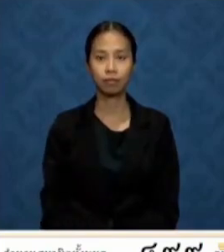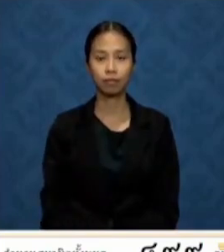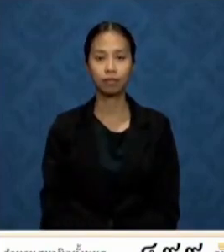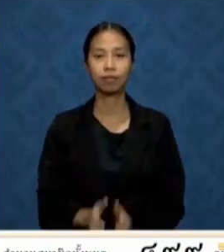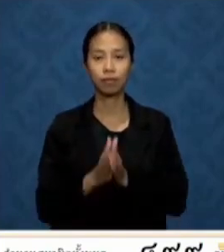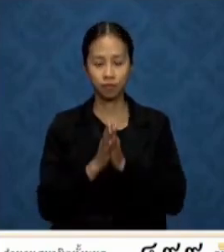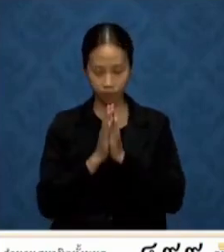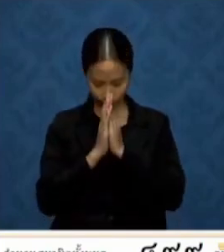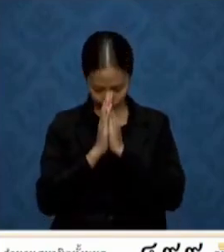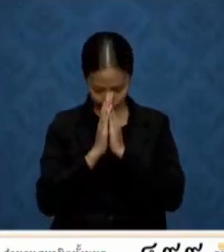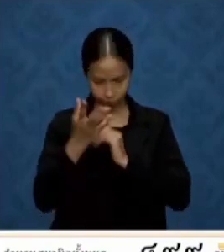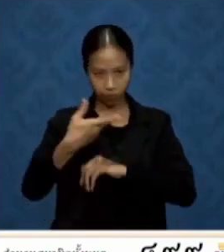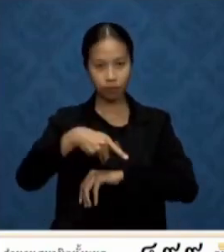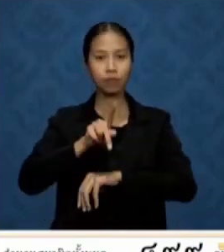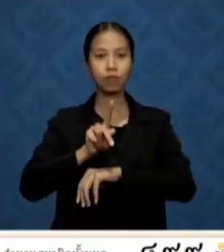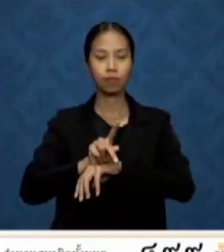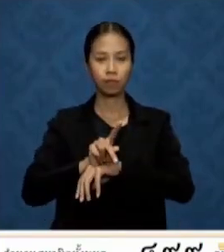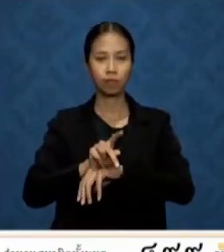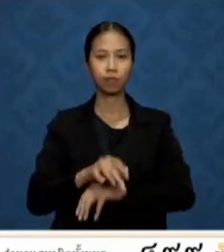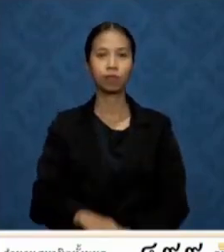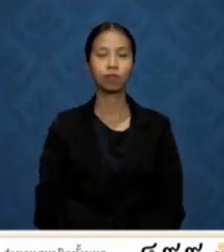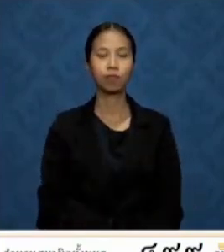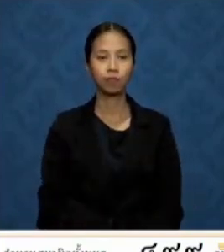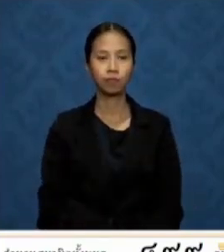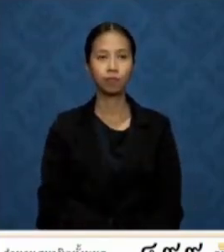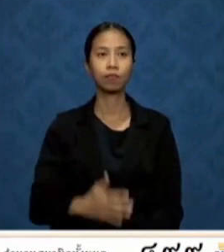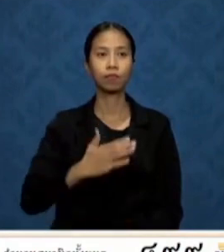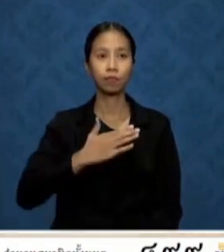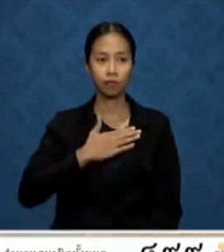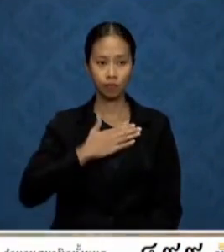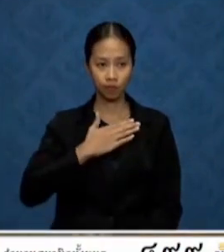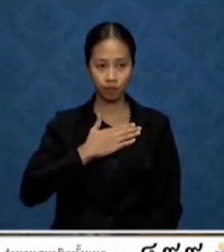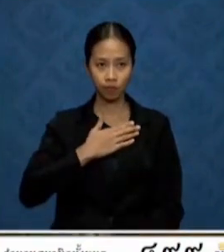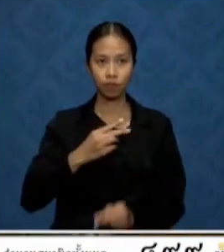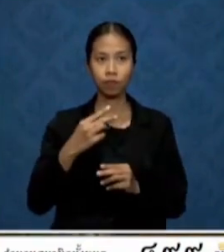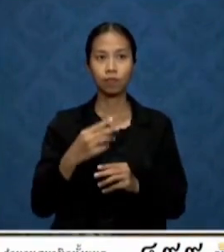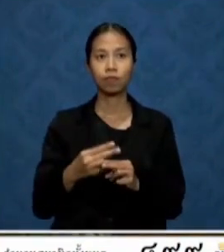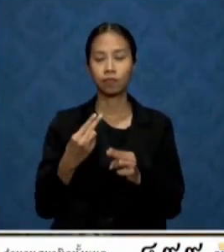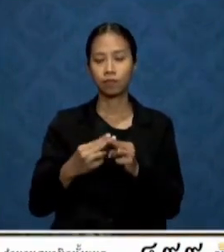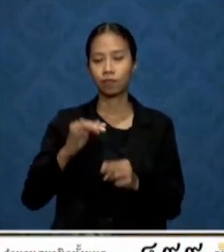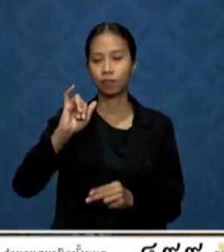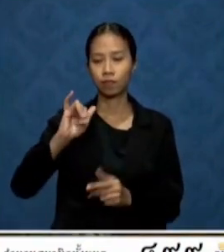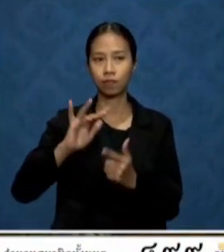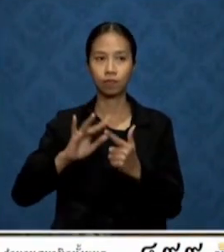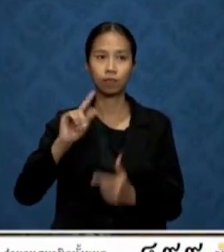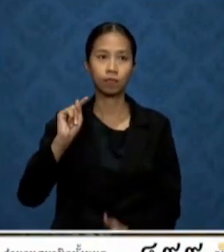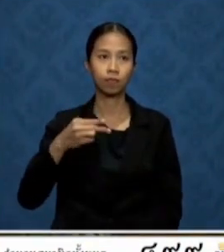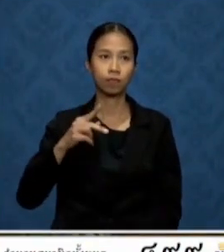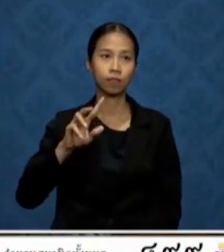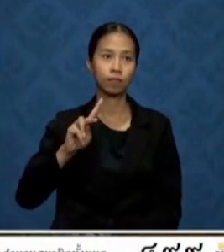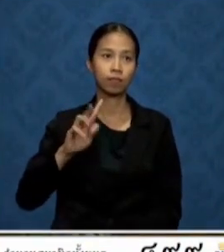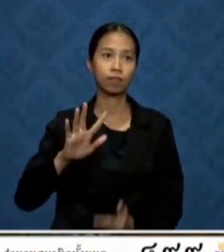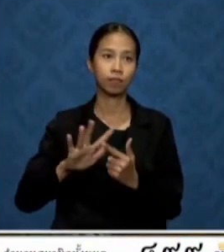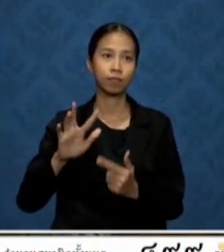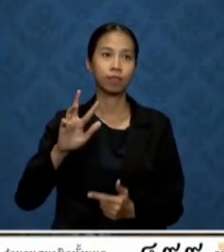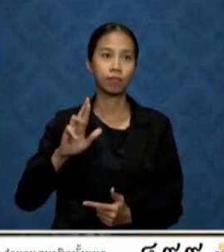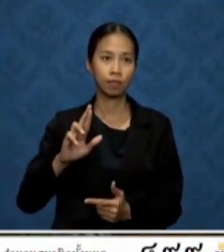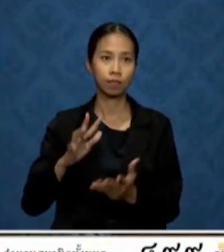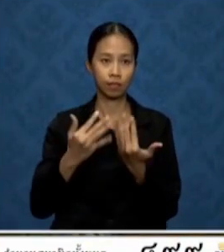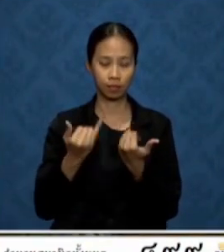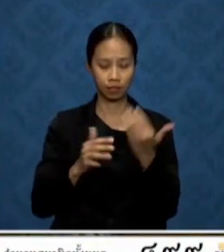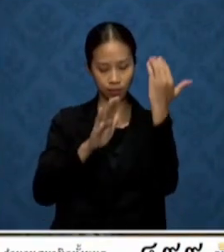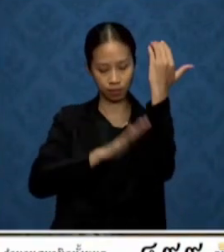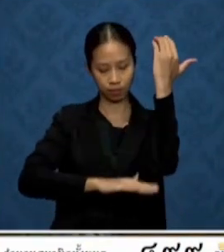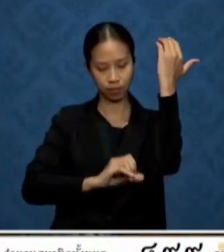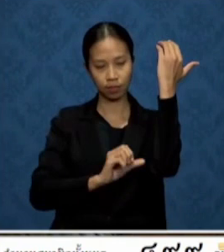กับเรีนท่านตราทานสพาผู้แทนรกษะดอนที่ขอรพผมวาที่รอยโทยุธการรัฒนาม่าyiภาผู้แทนรักษะดอน จัหนไ